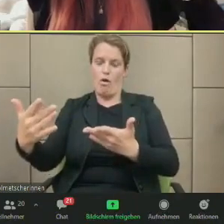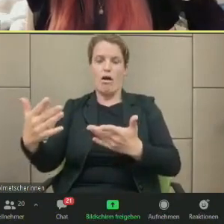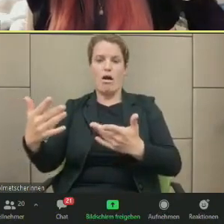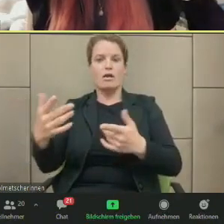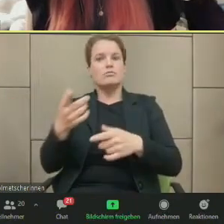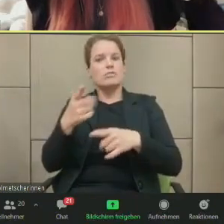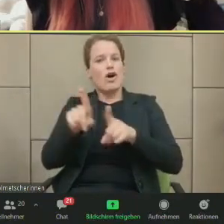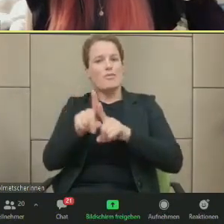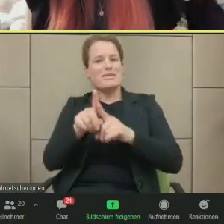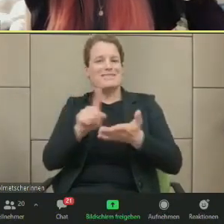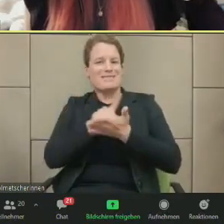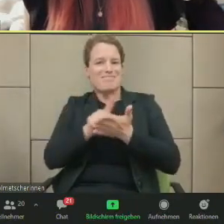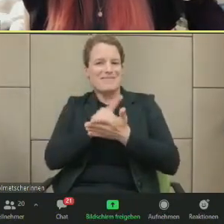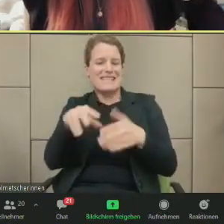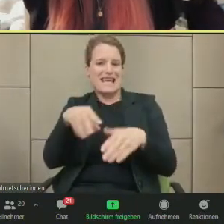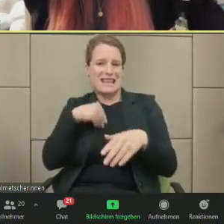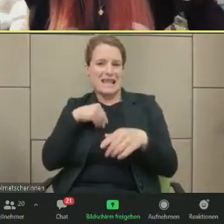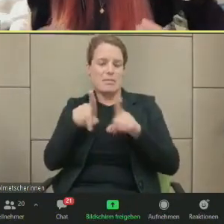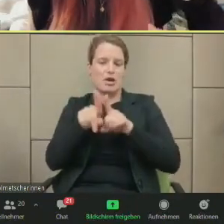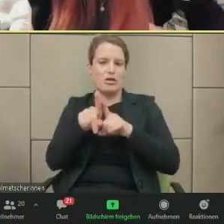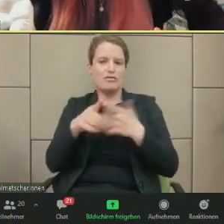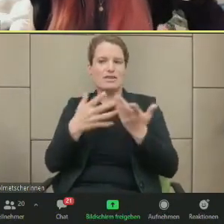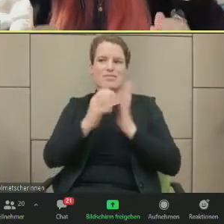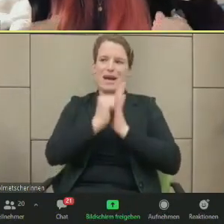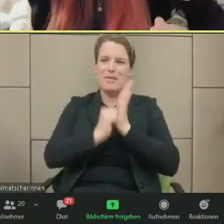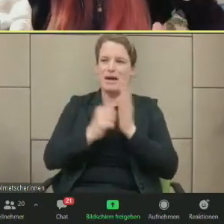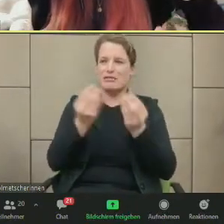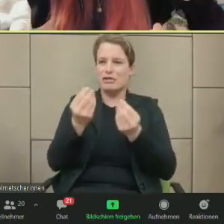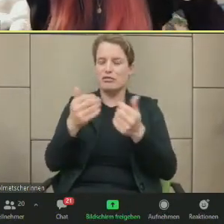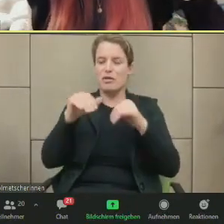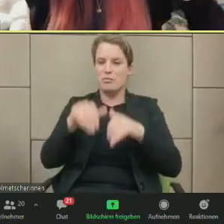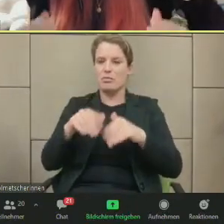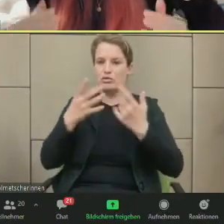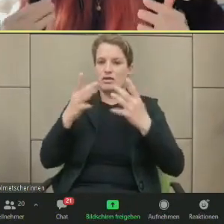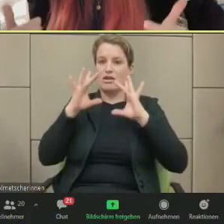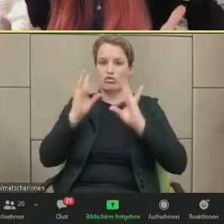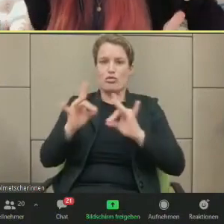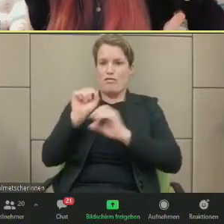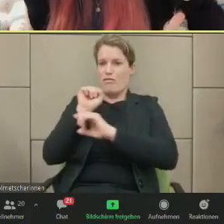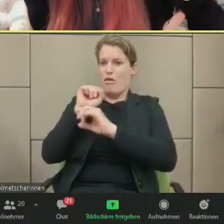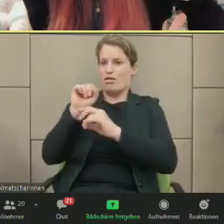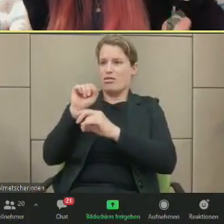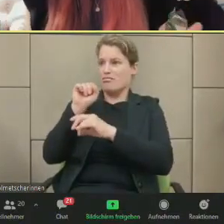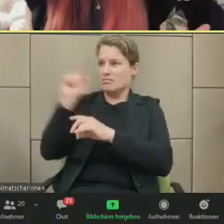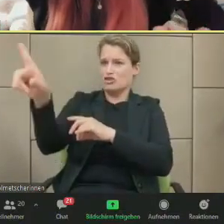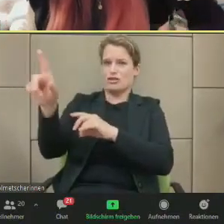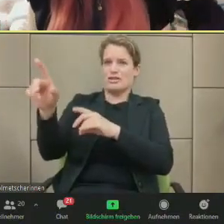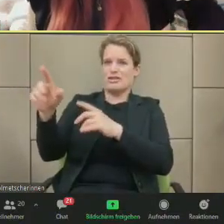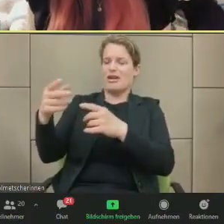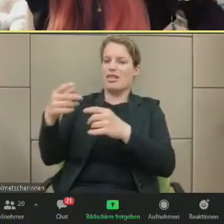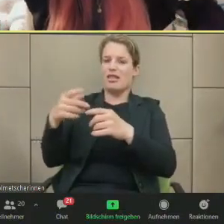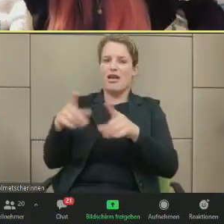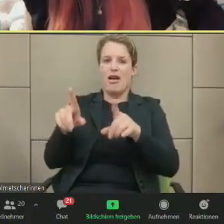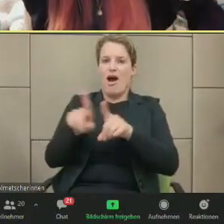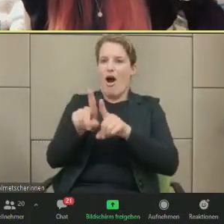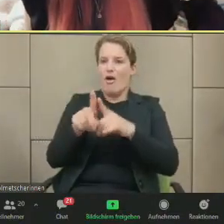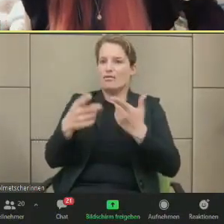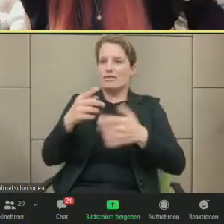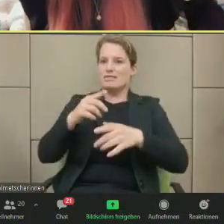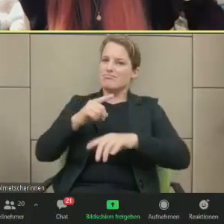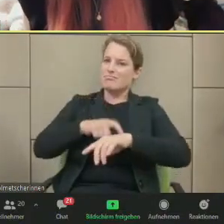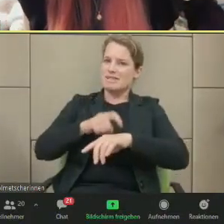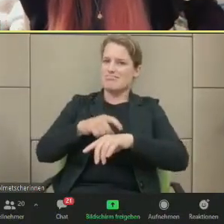das lernt man auch mit der Zeit. Am Anfang hat man vielleicht das Gefühl, man muss auf jede Nachricht sofort antworten und man muss immer verfügbar sein. Man darf sich auch ein paar Tage